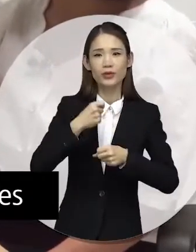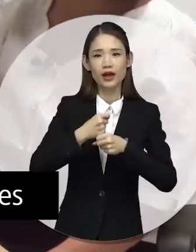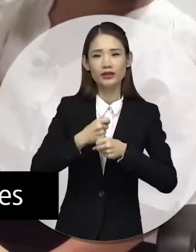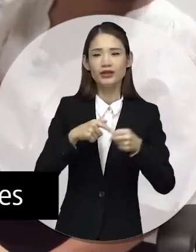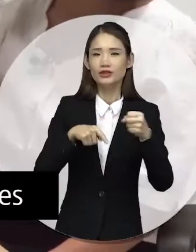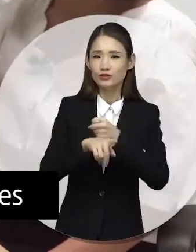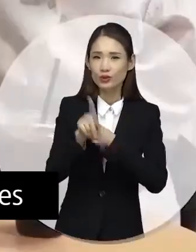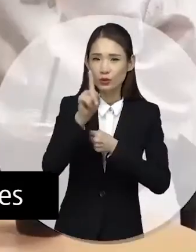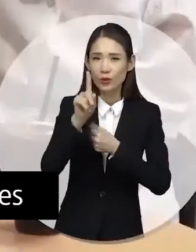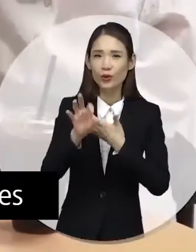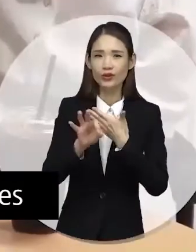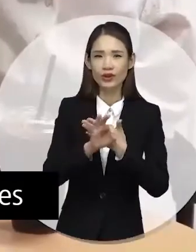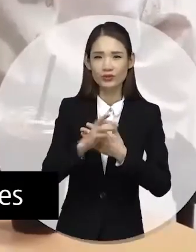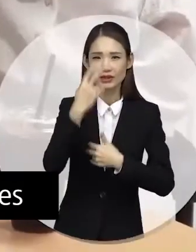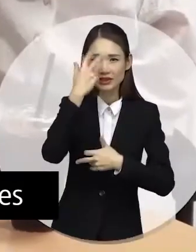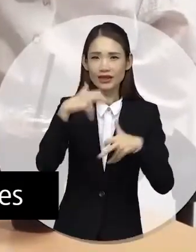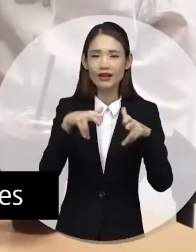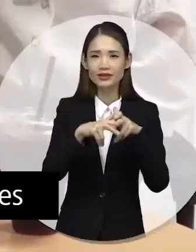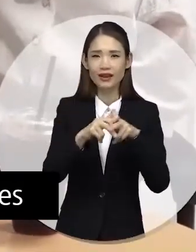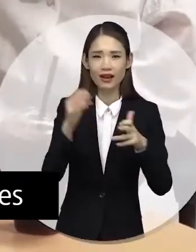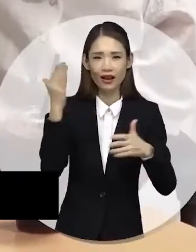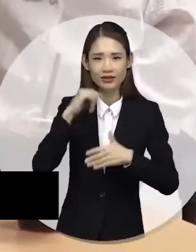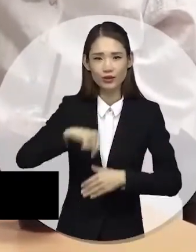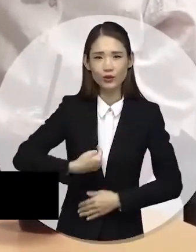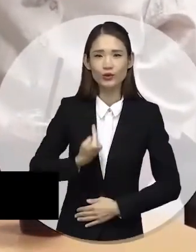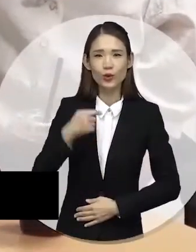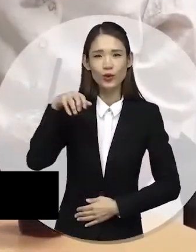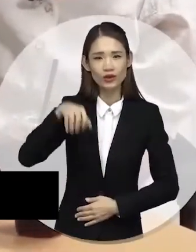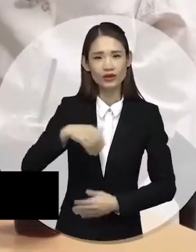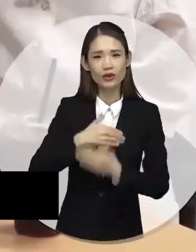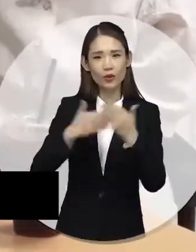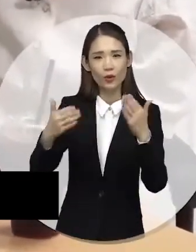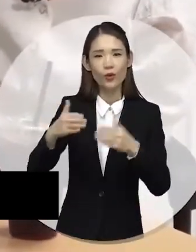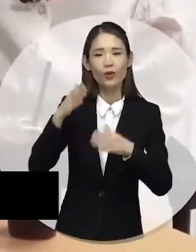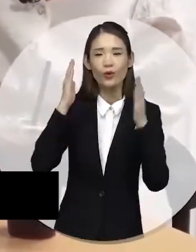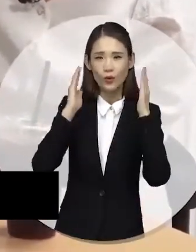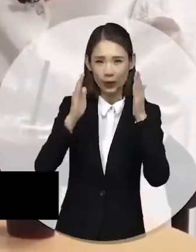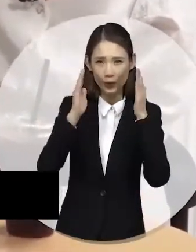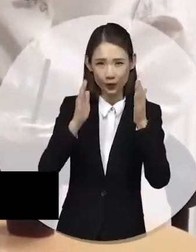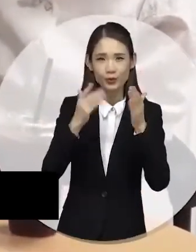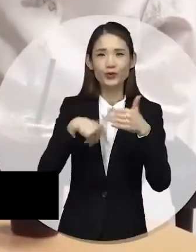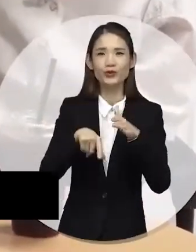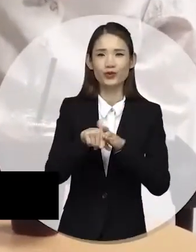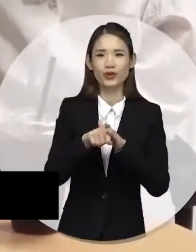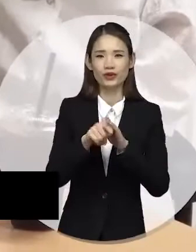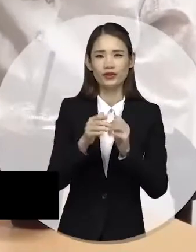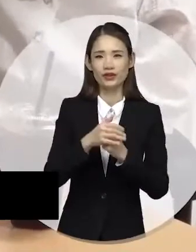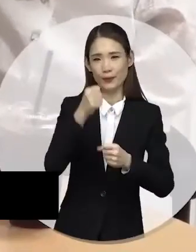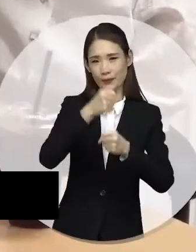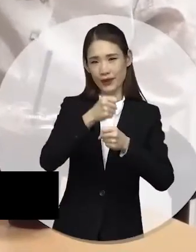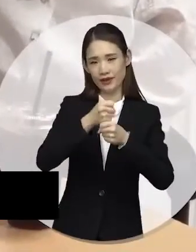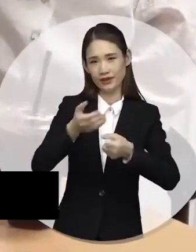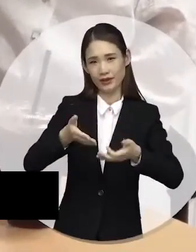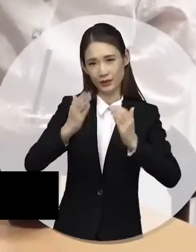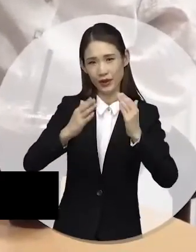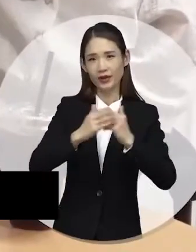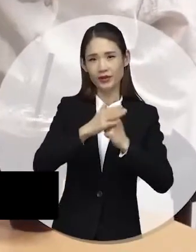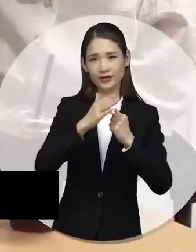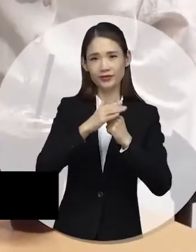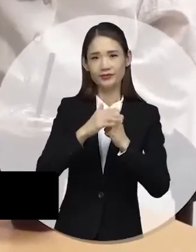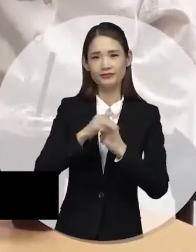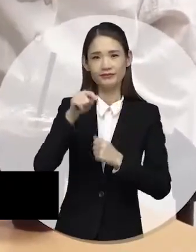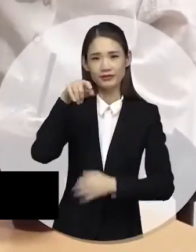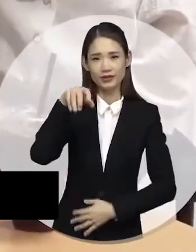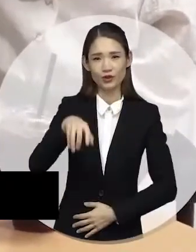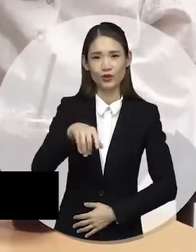된 사유가 네. 시각장애 학생들이 독립된 공간에서 아. 공부할 수 있도록 하기 위해서 네. 만들어진